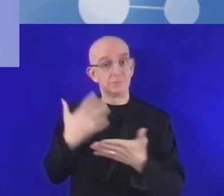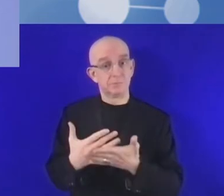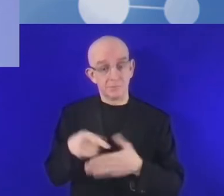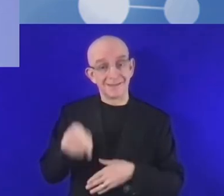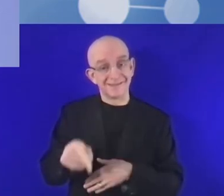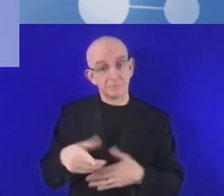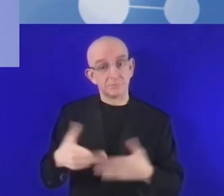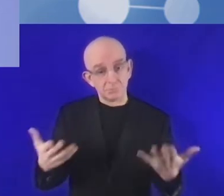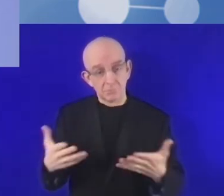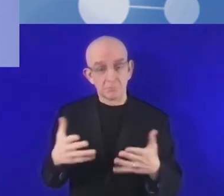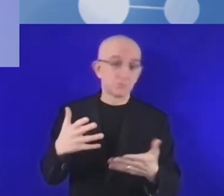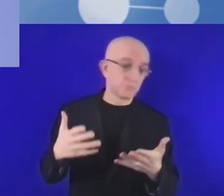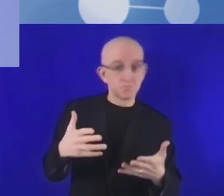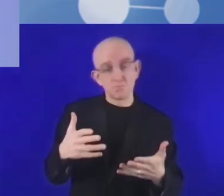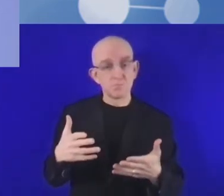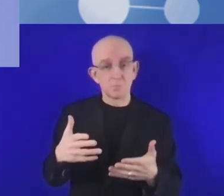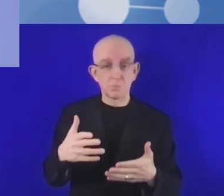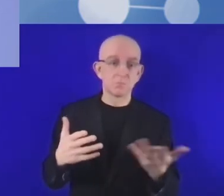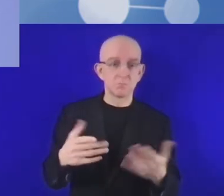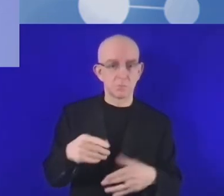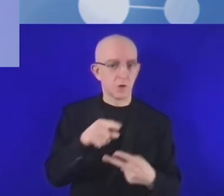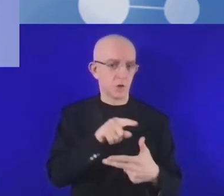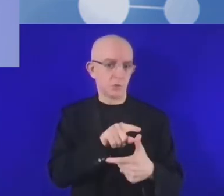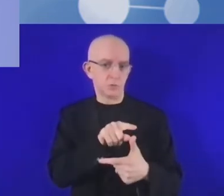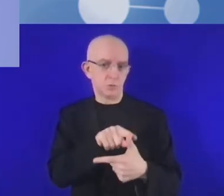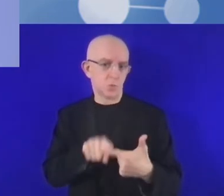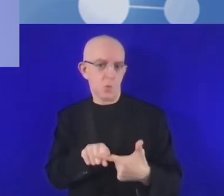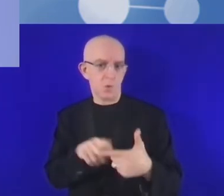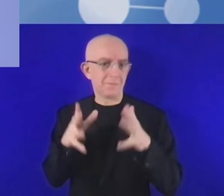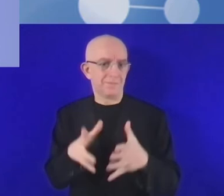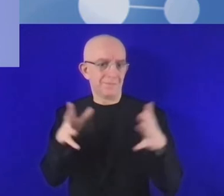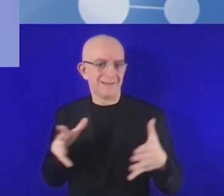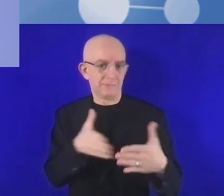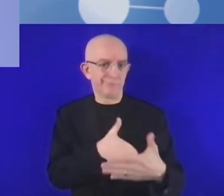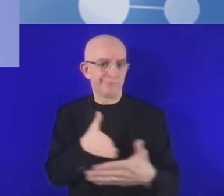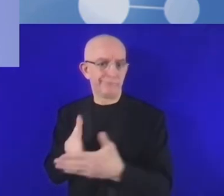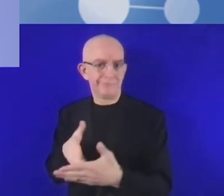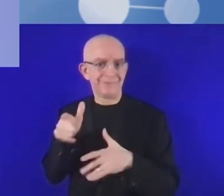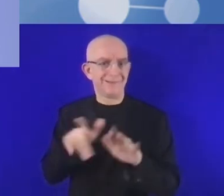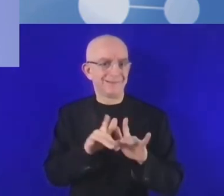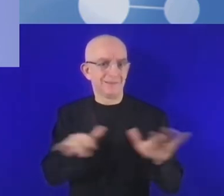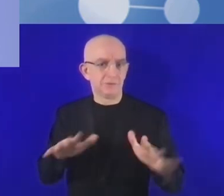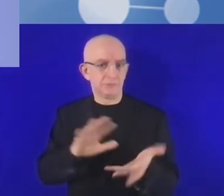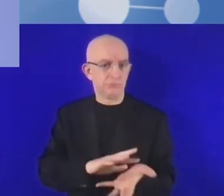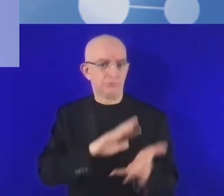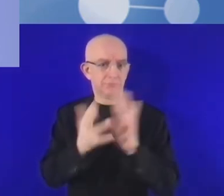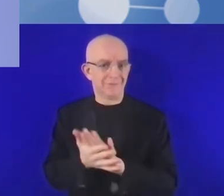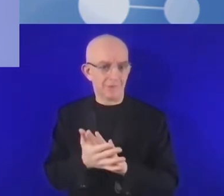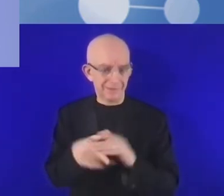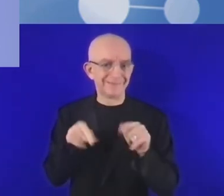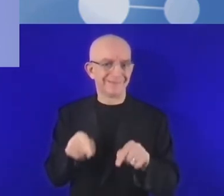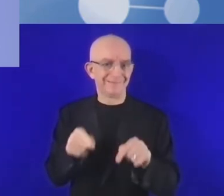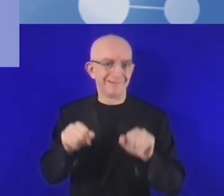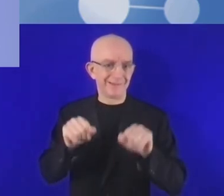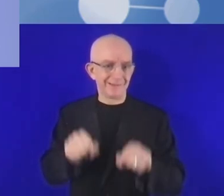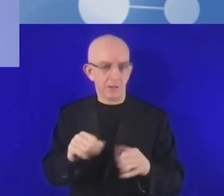的影响，所以我这又让我高兴，我可以代表我们的集团跟大家交流。从我们